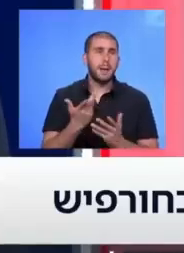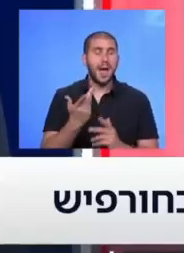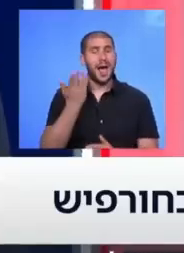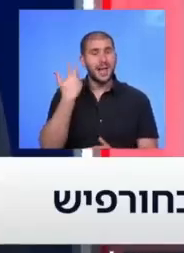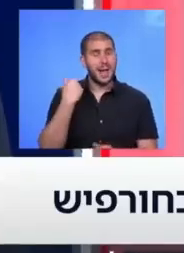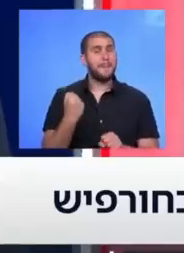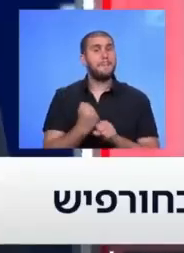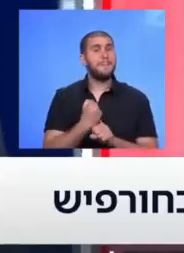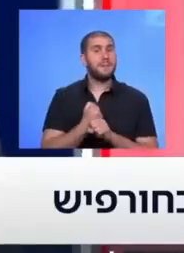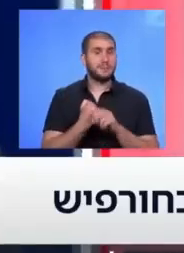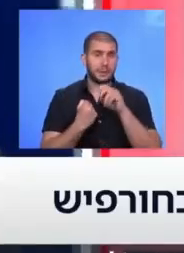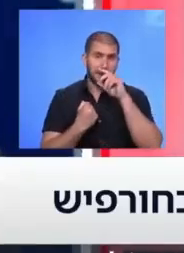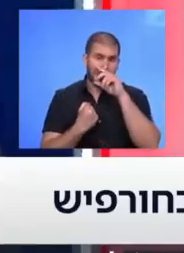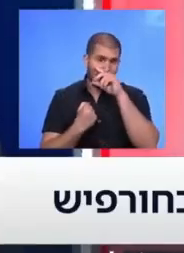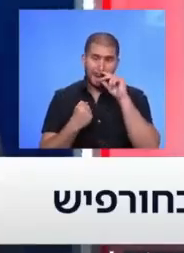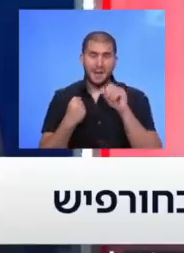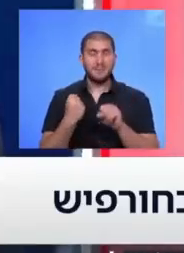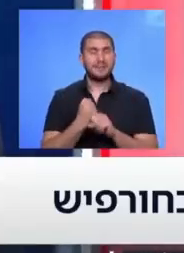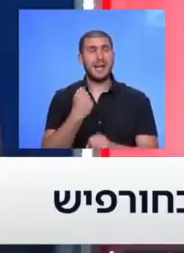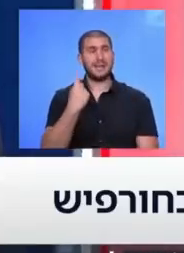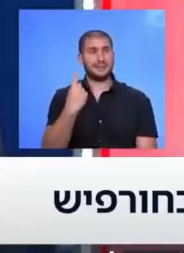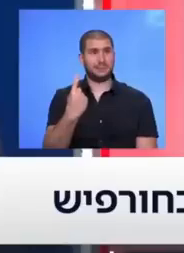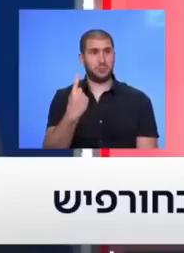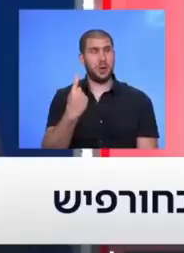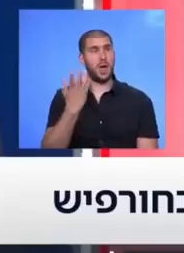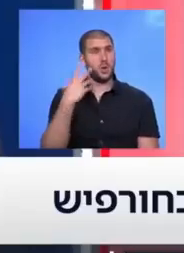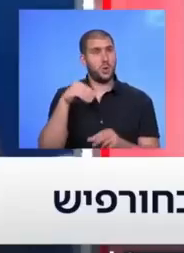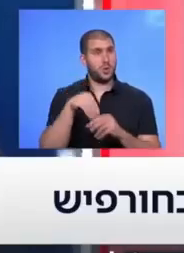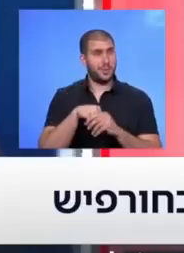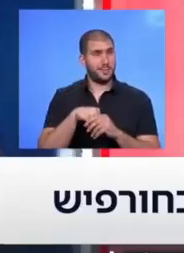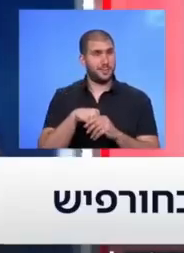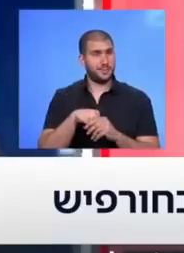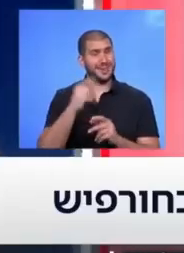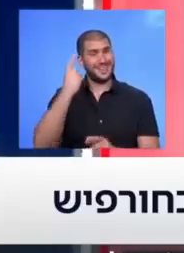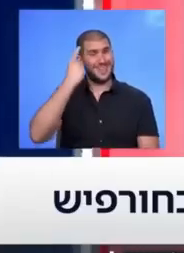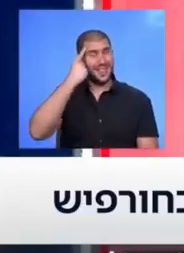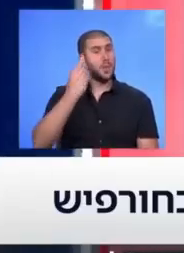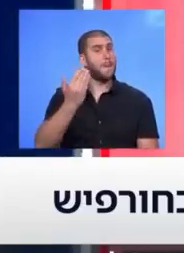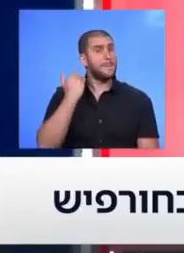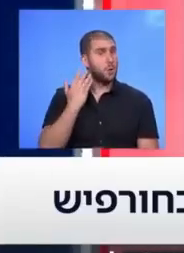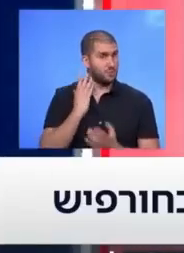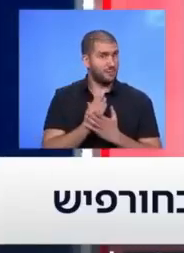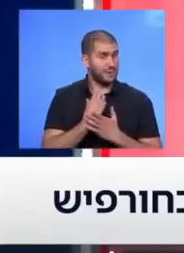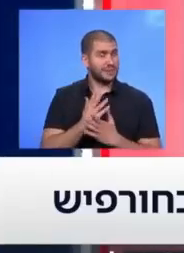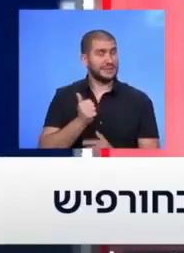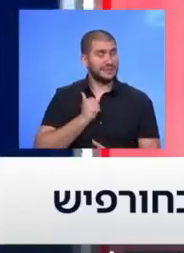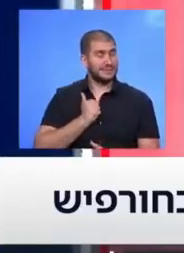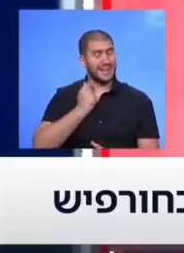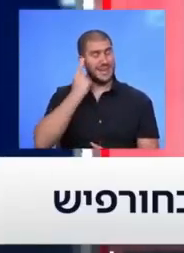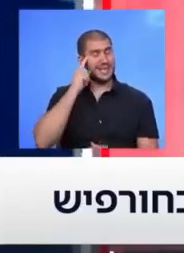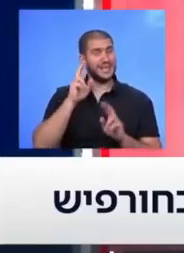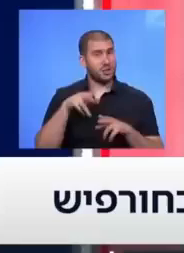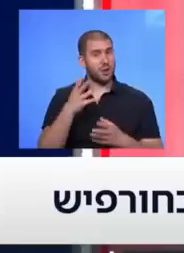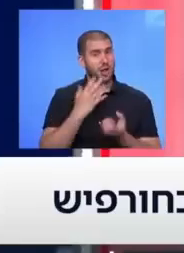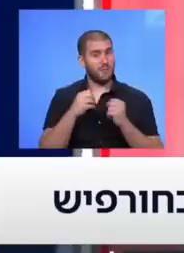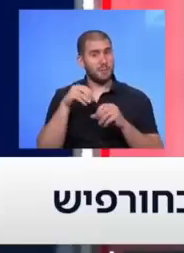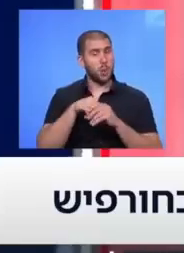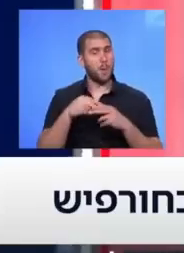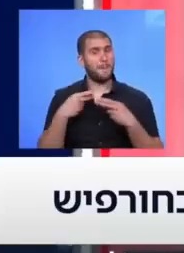מבצע. המבצע הזה היו שם, ידענו מראש, ידע צבא הגנה ישראל שיש חטופים בבית